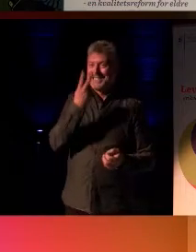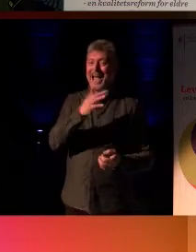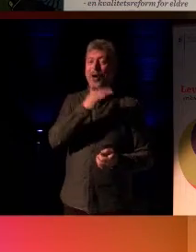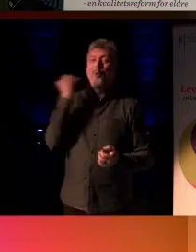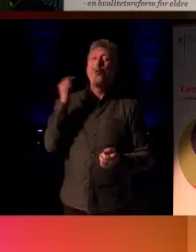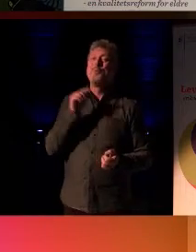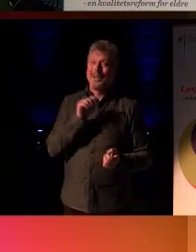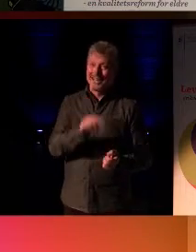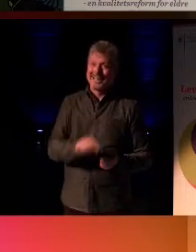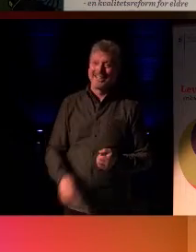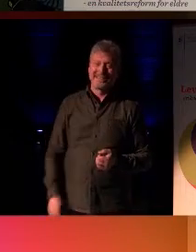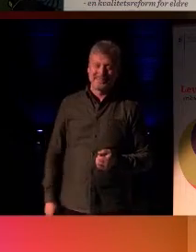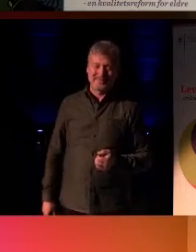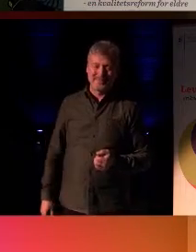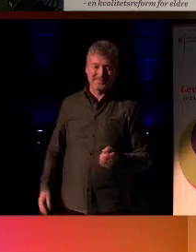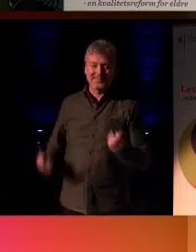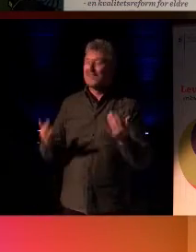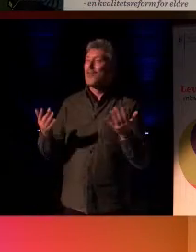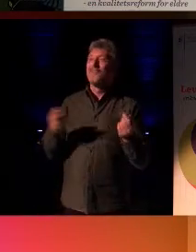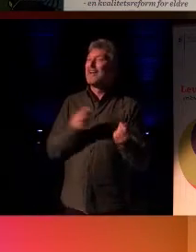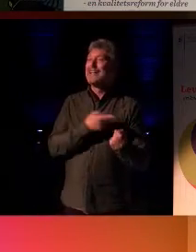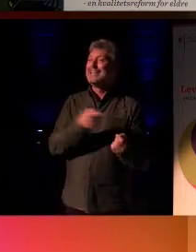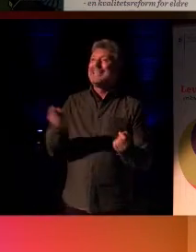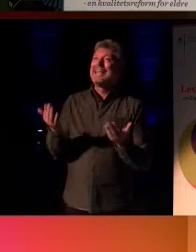det, for hva venter de på?